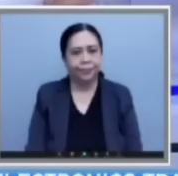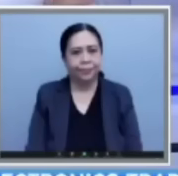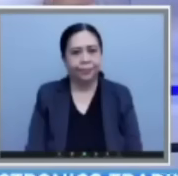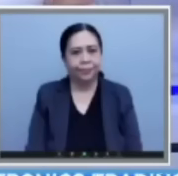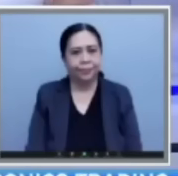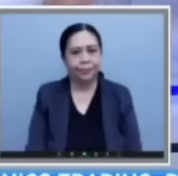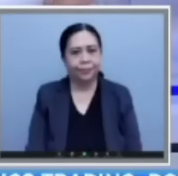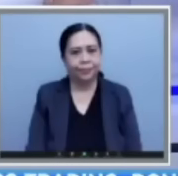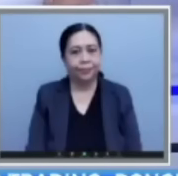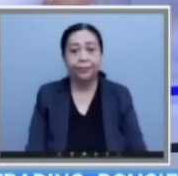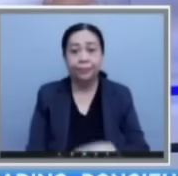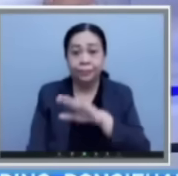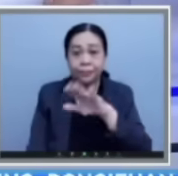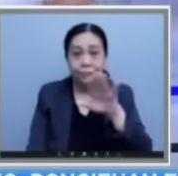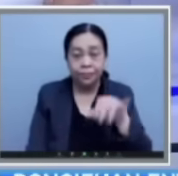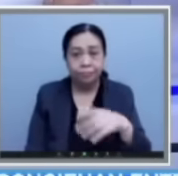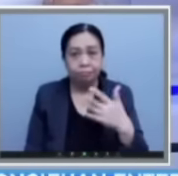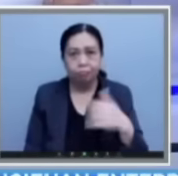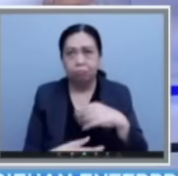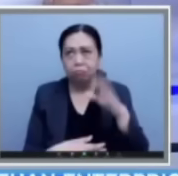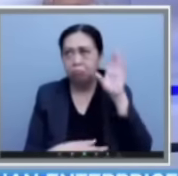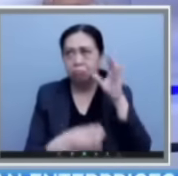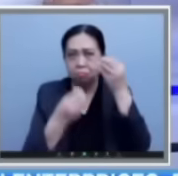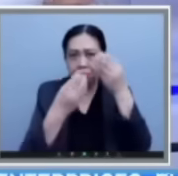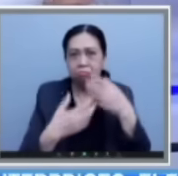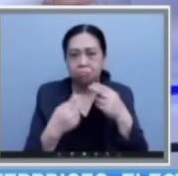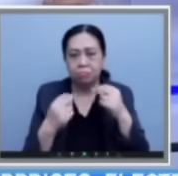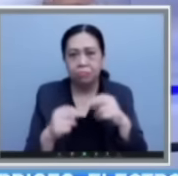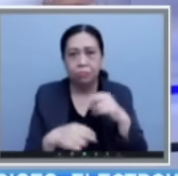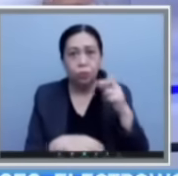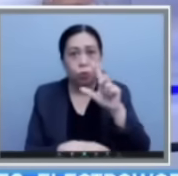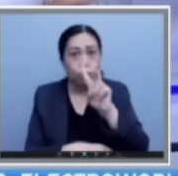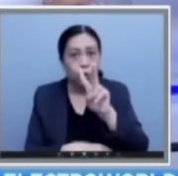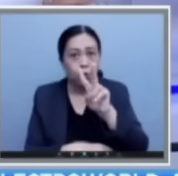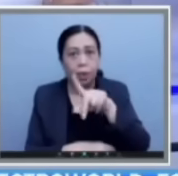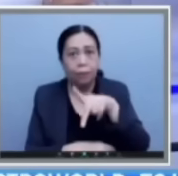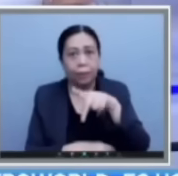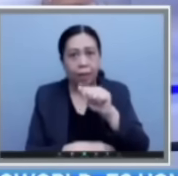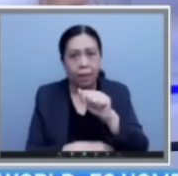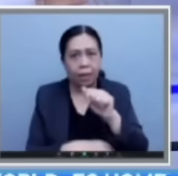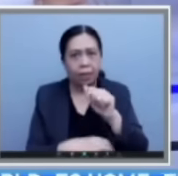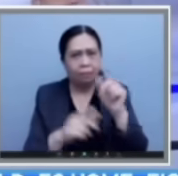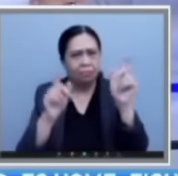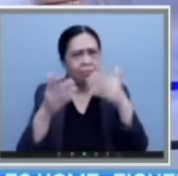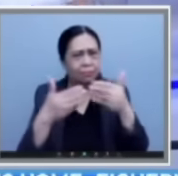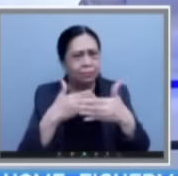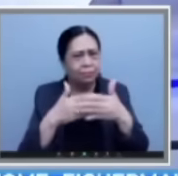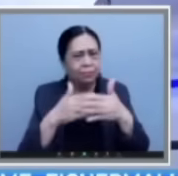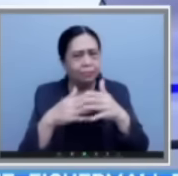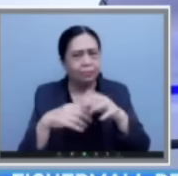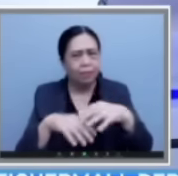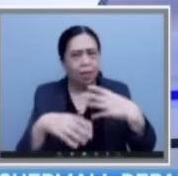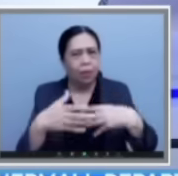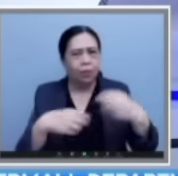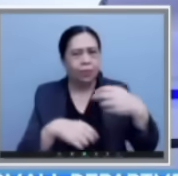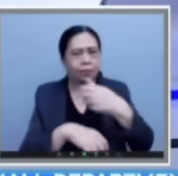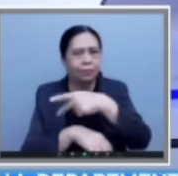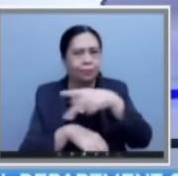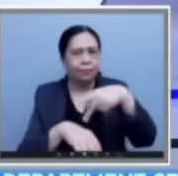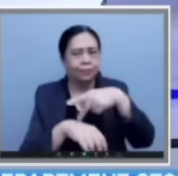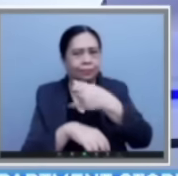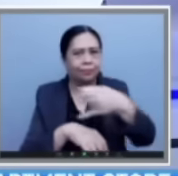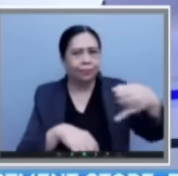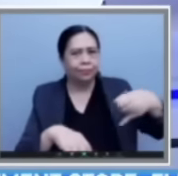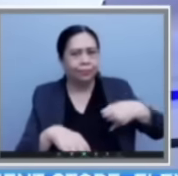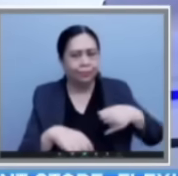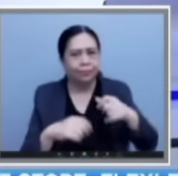mga kapuso ito Balita ko eh may dalawa Hong lpa sa loob ng ating loob at labas ng Philippine area of responsibility kaya Hingi na